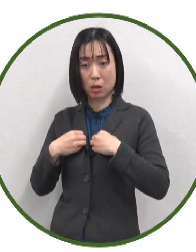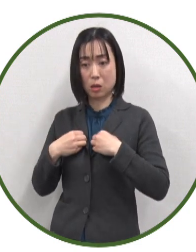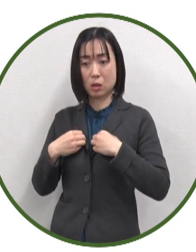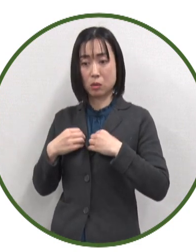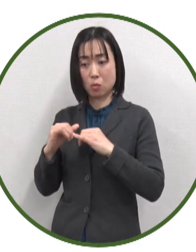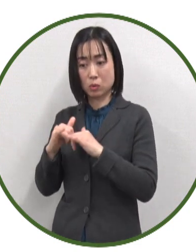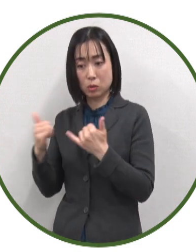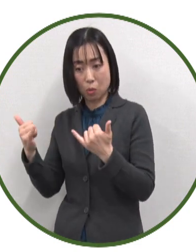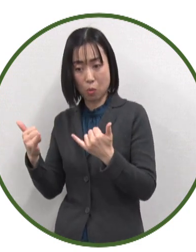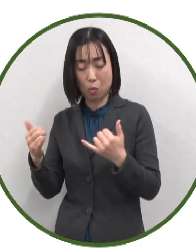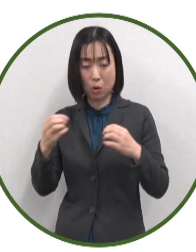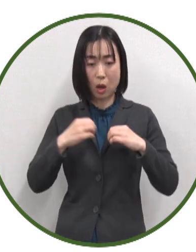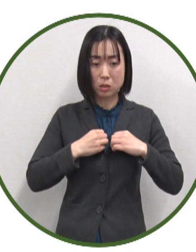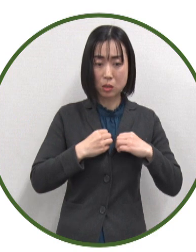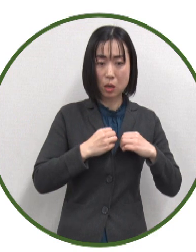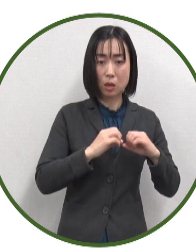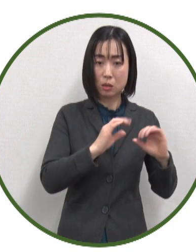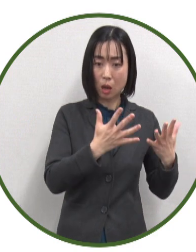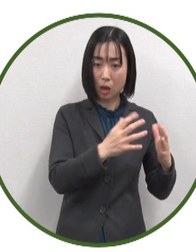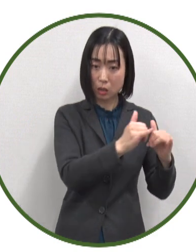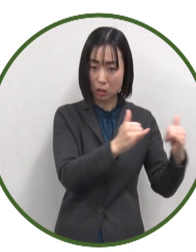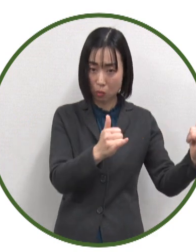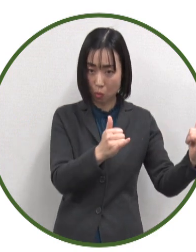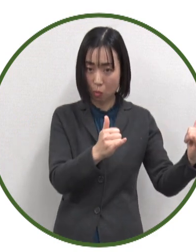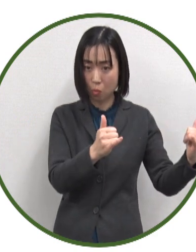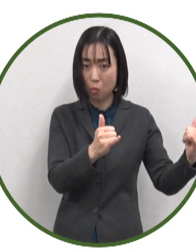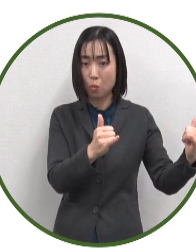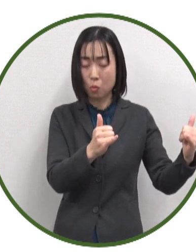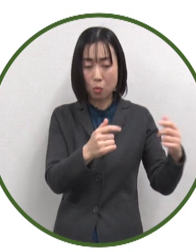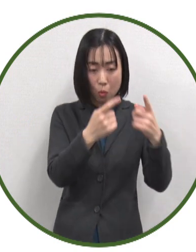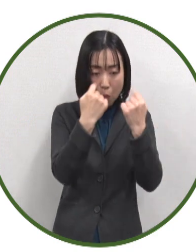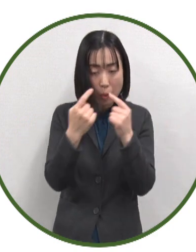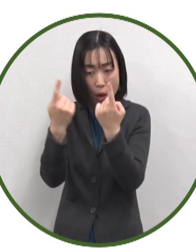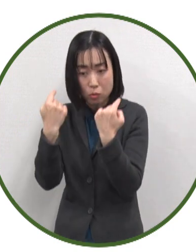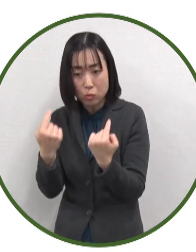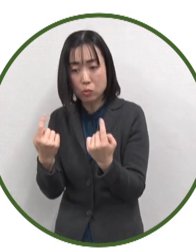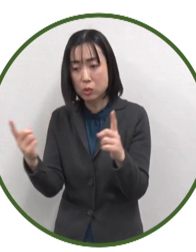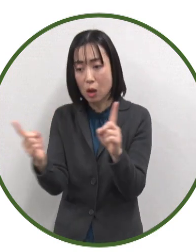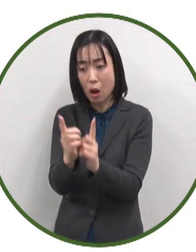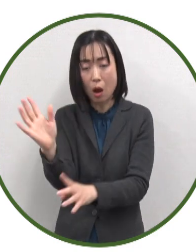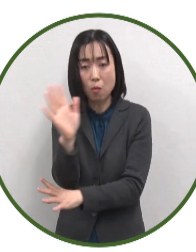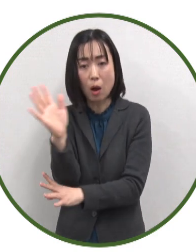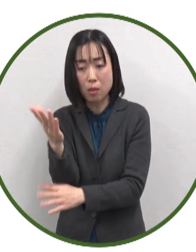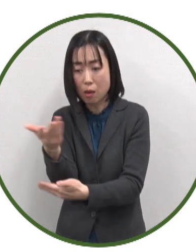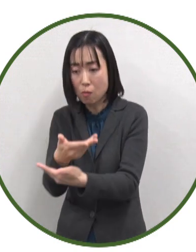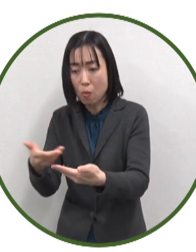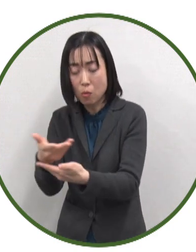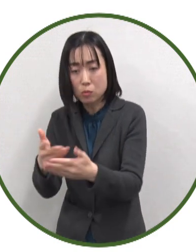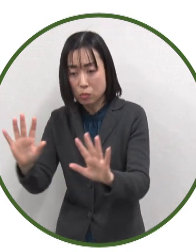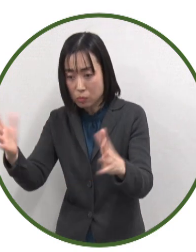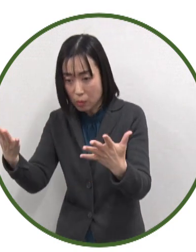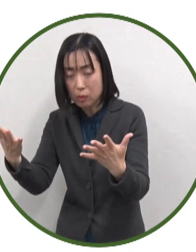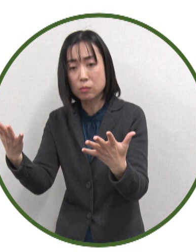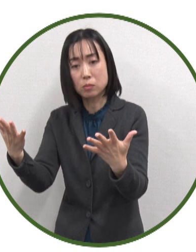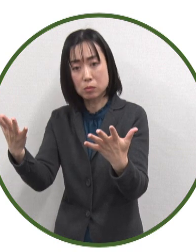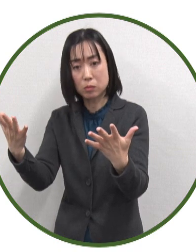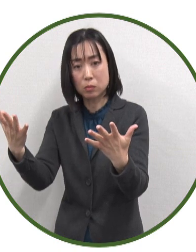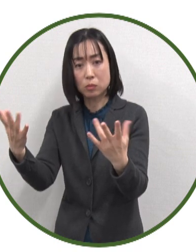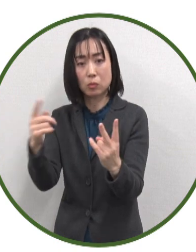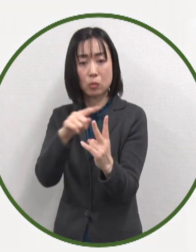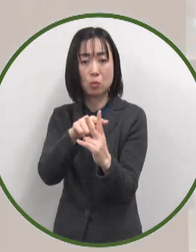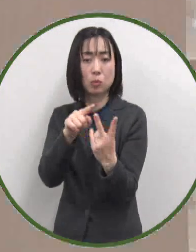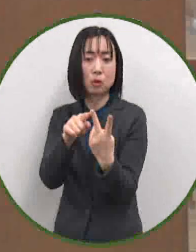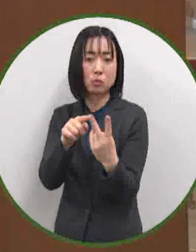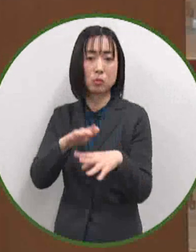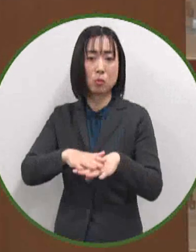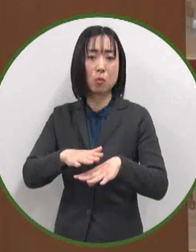非感染者ですね、感染者と非感染者の個別の接触を遮断することという、この基本的には2つの方法しかござい